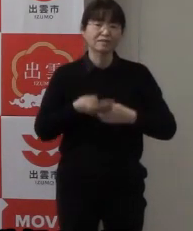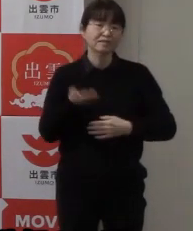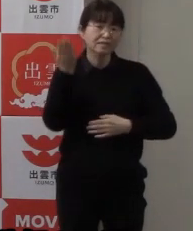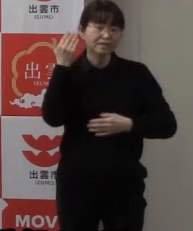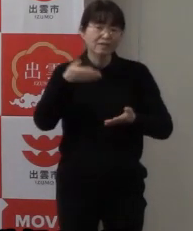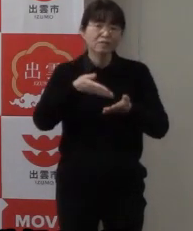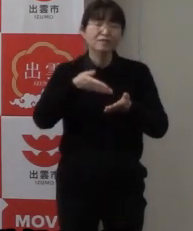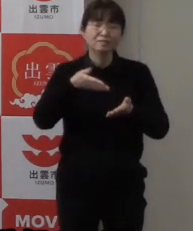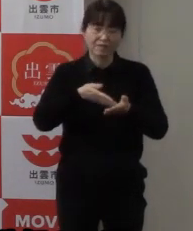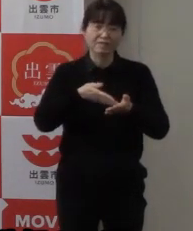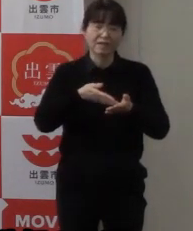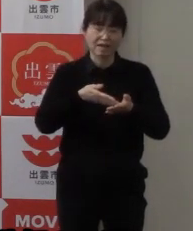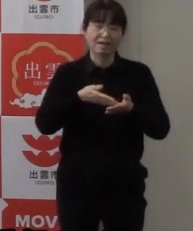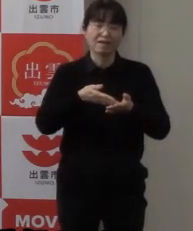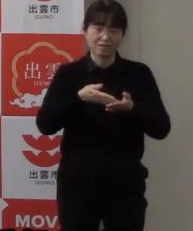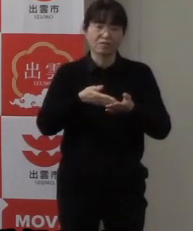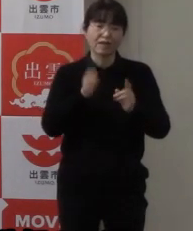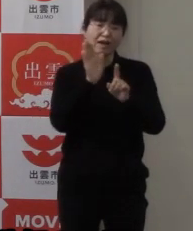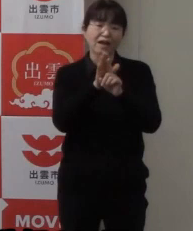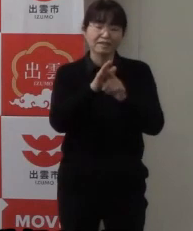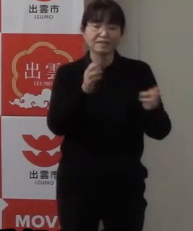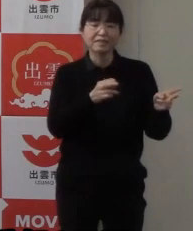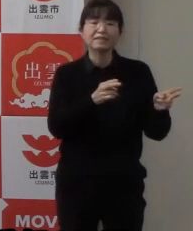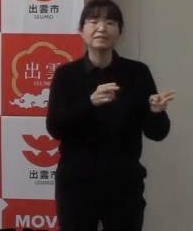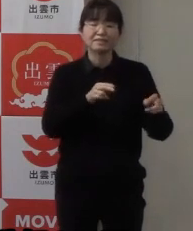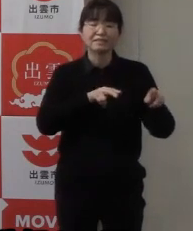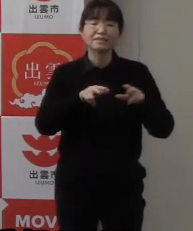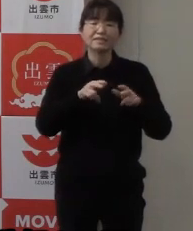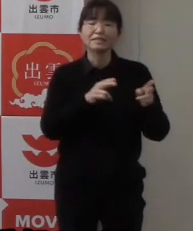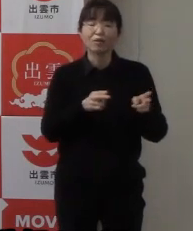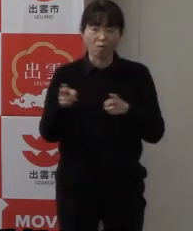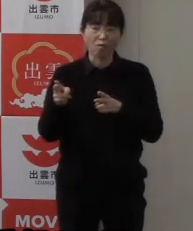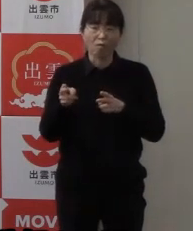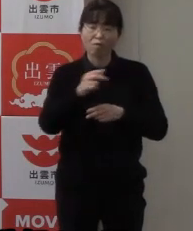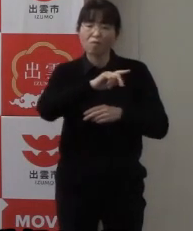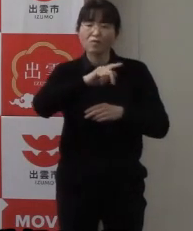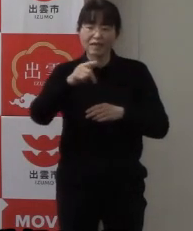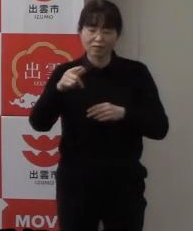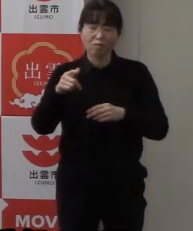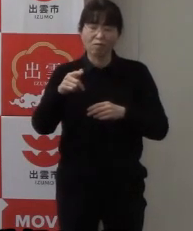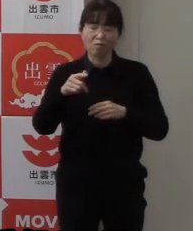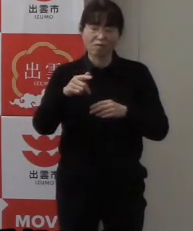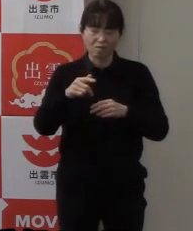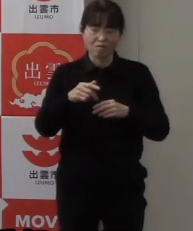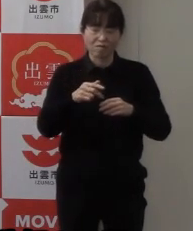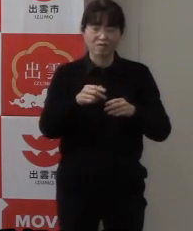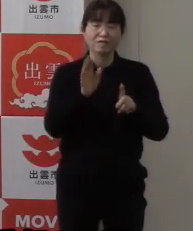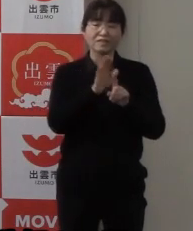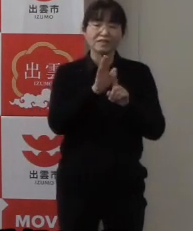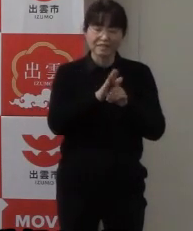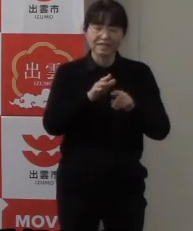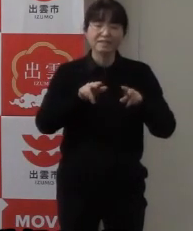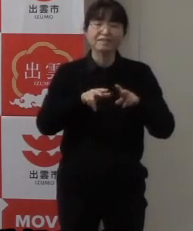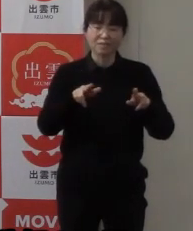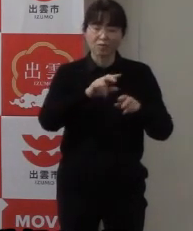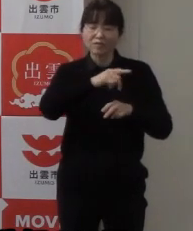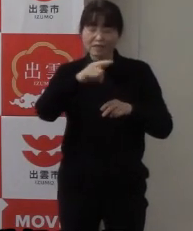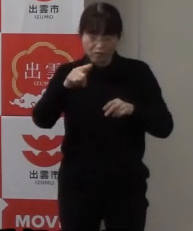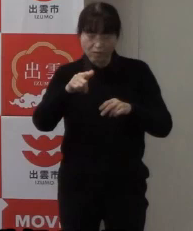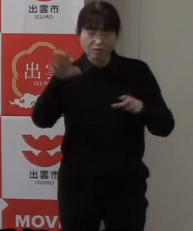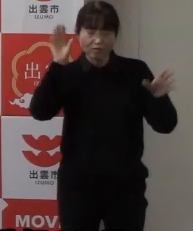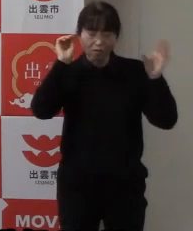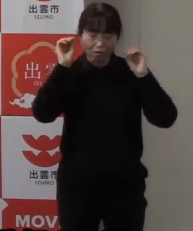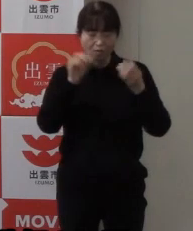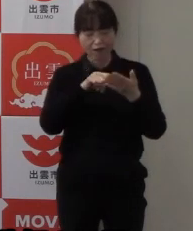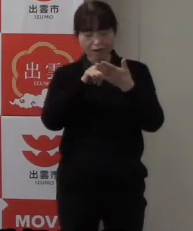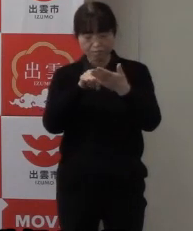ましたけども、そのような支援事業とか、いうようなものの情報がここから取れるということ